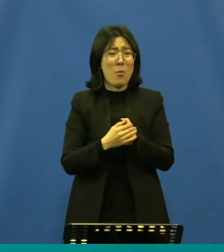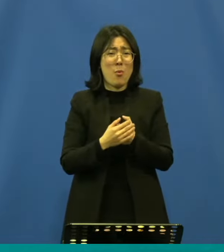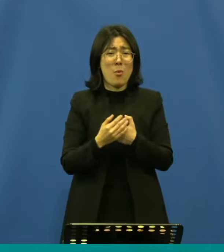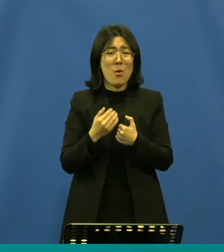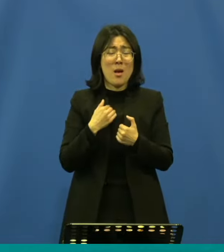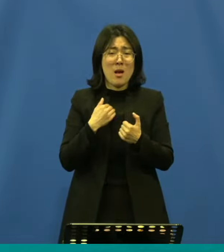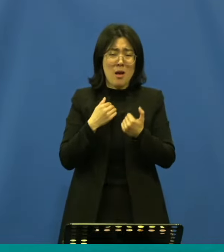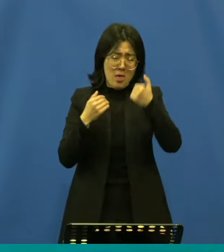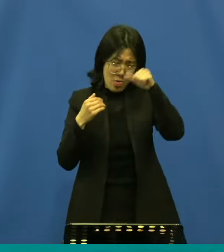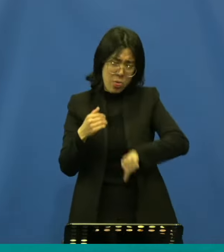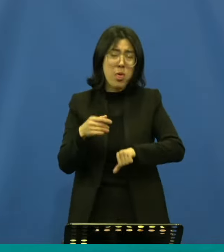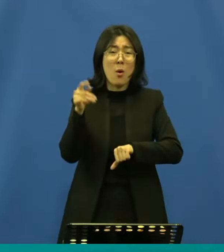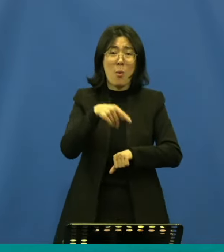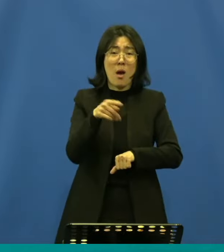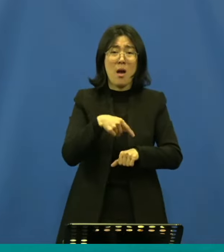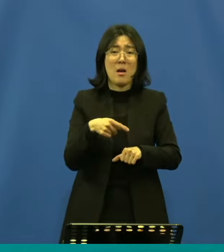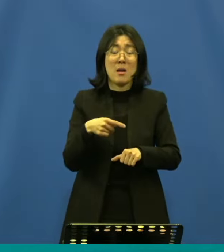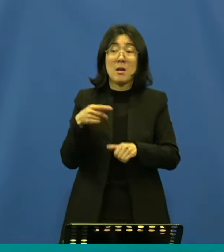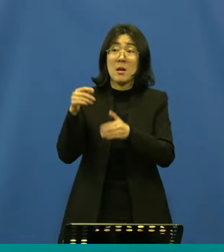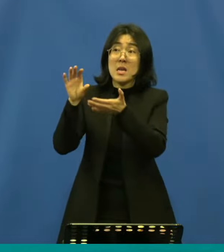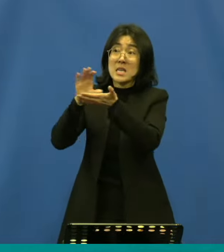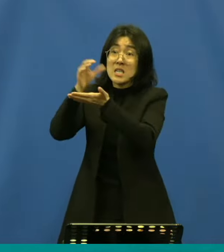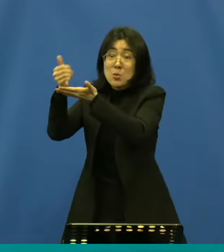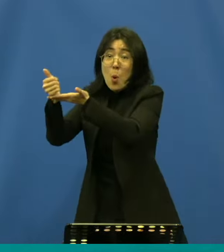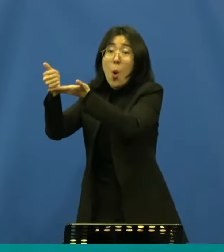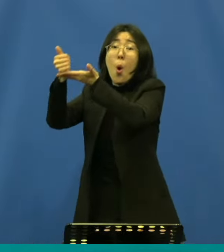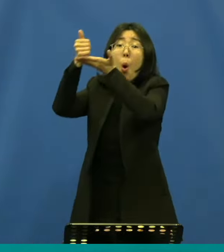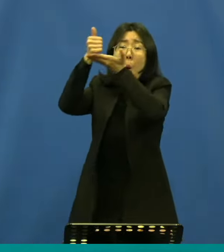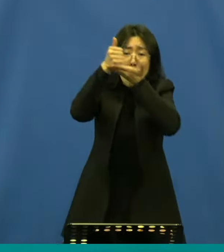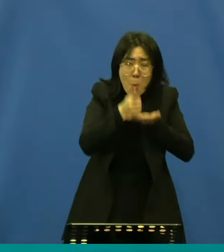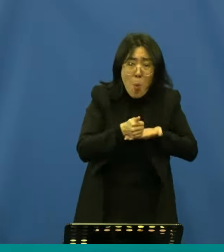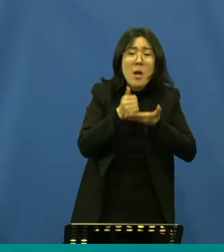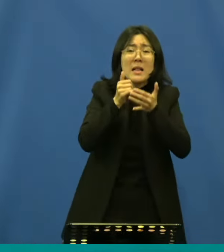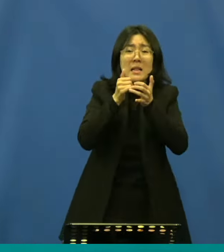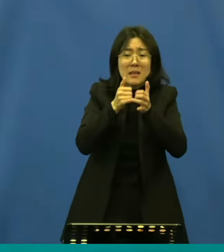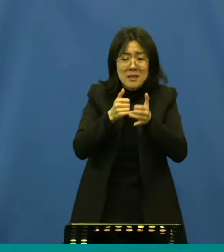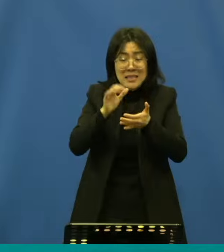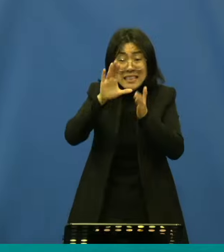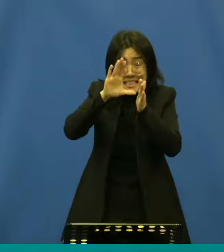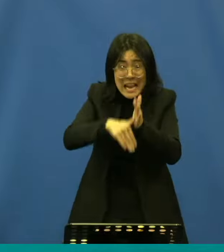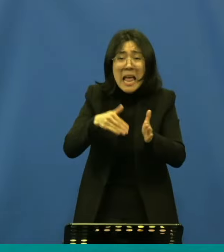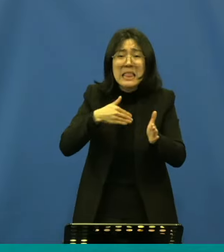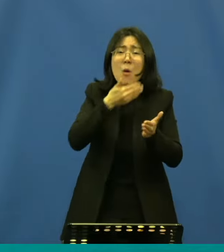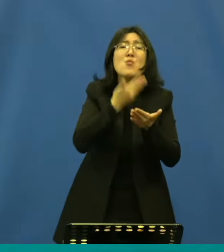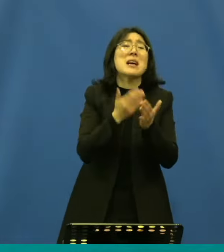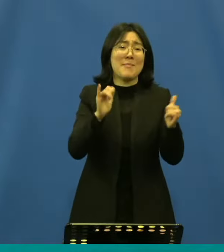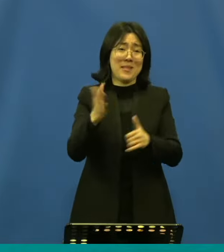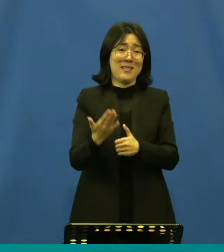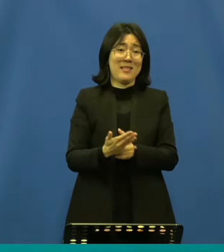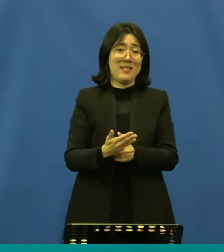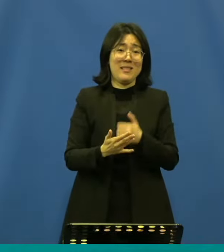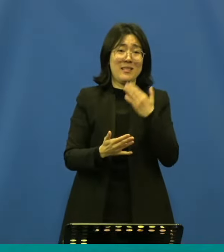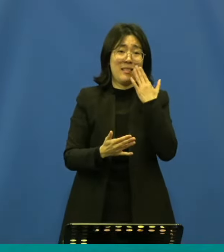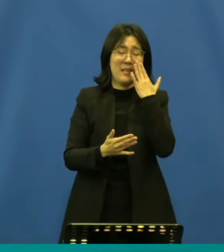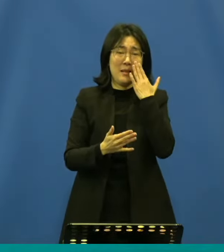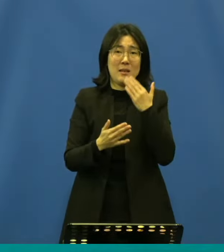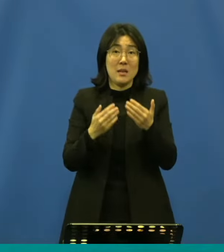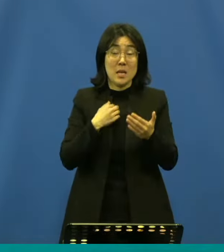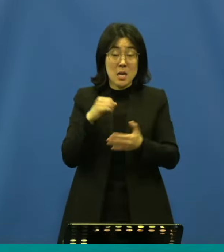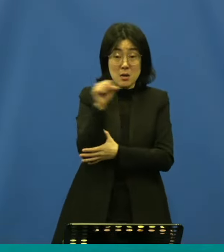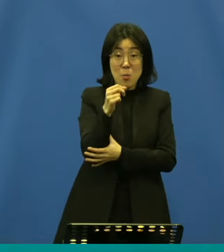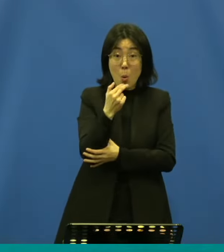아니라 그리스도 안에 있기 때문에 내가 그리스도를 붙들고 살아가는 거예요. 그래서 누가 뭐라고 하든 흔들리지 않는